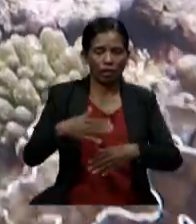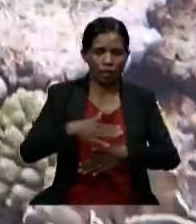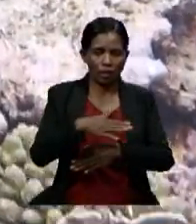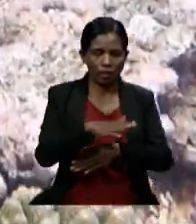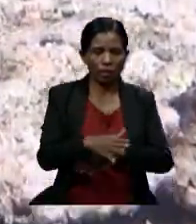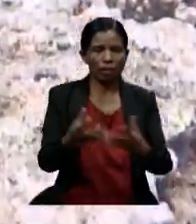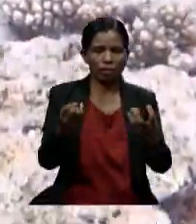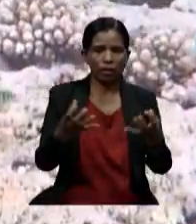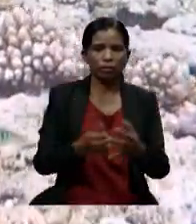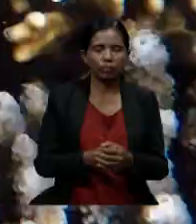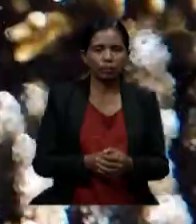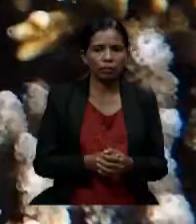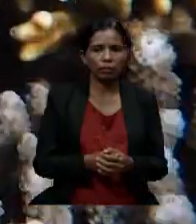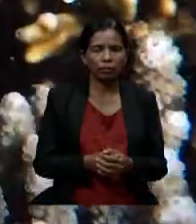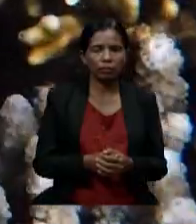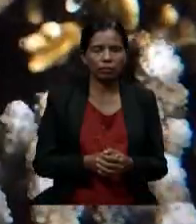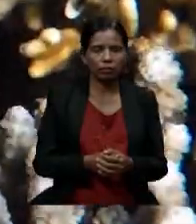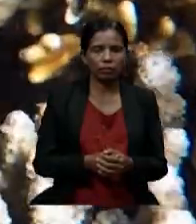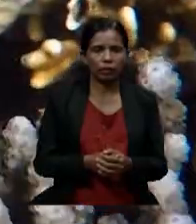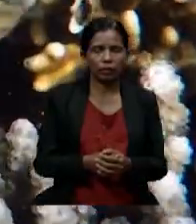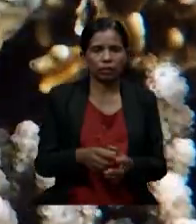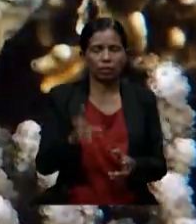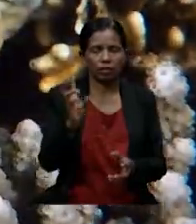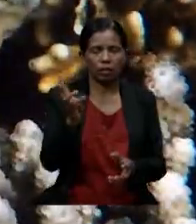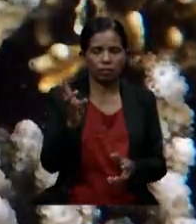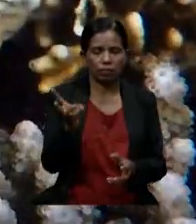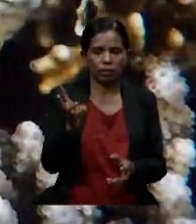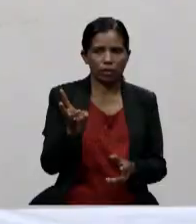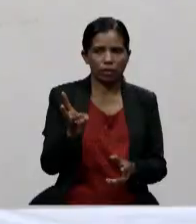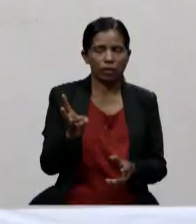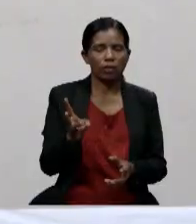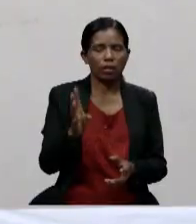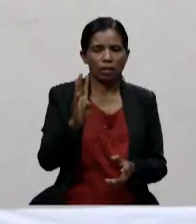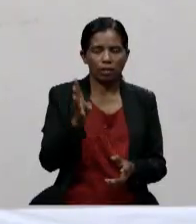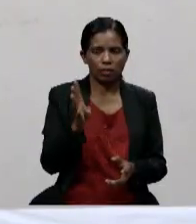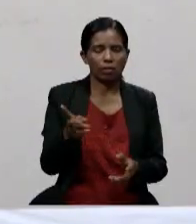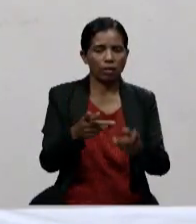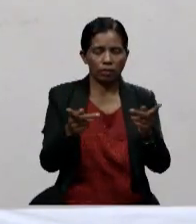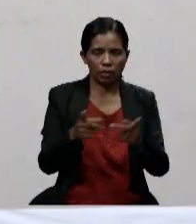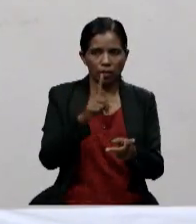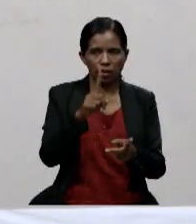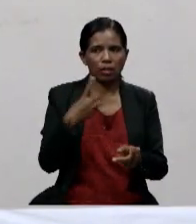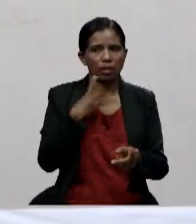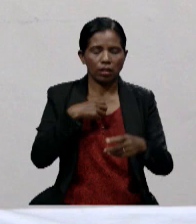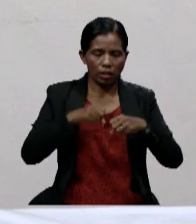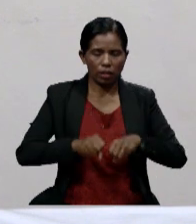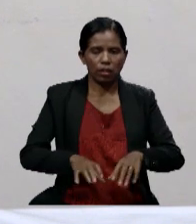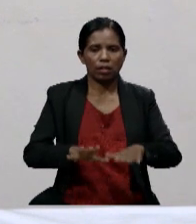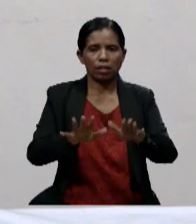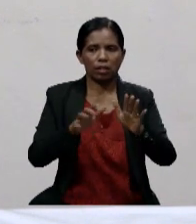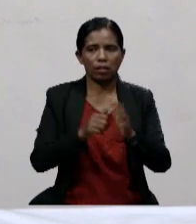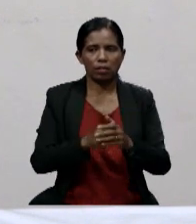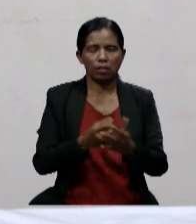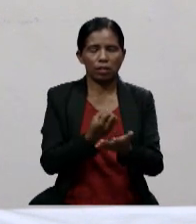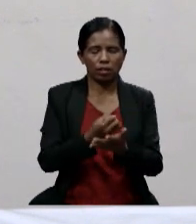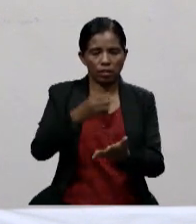είχα 740 για φάτην είδα. Ατούλου κατάκ ήταν τα σιλάραν